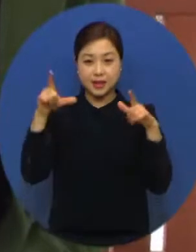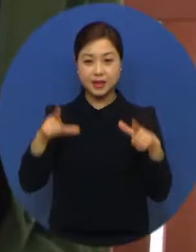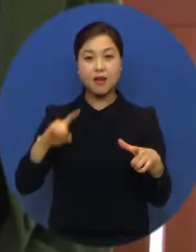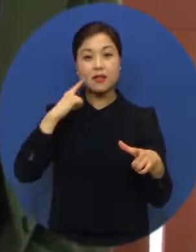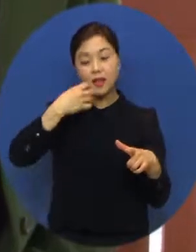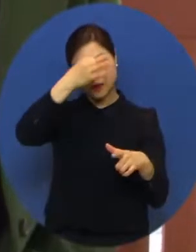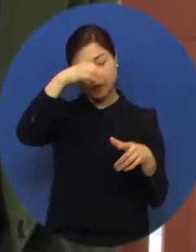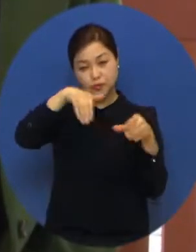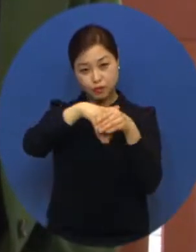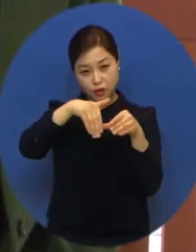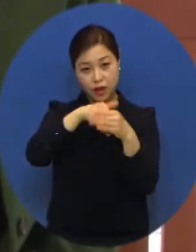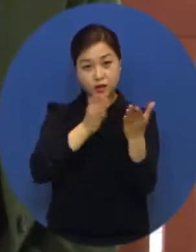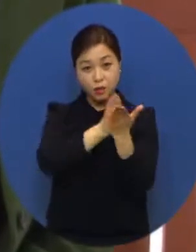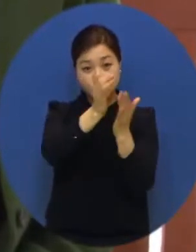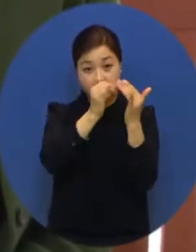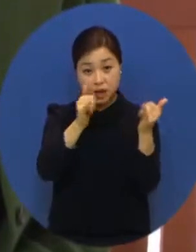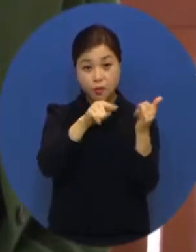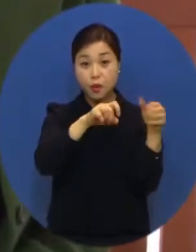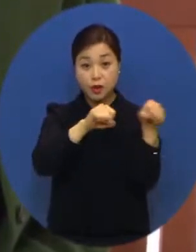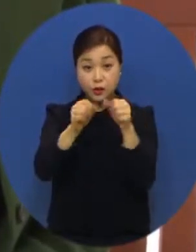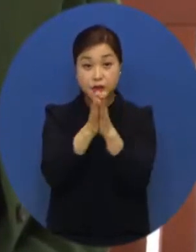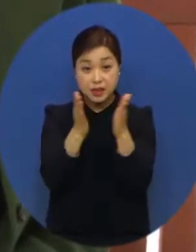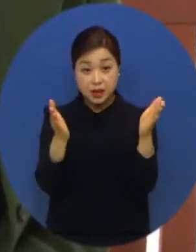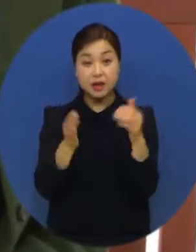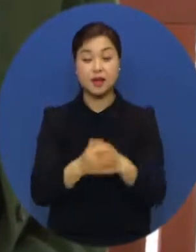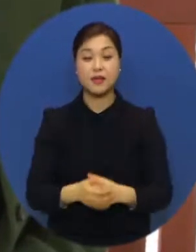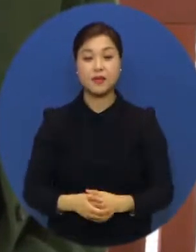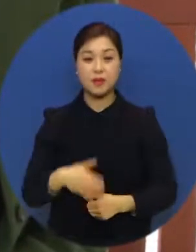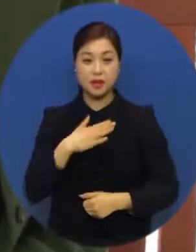네. 활동하시게 됐는데 제가 그